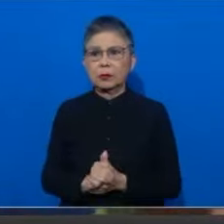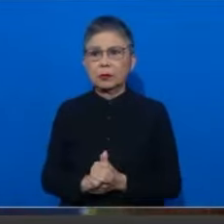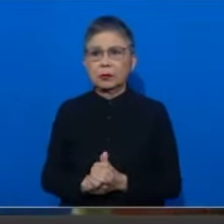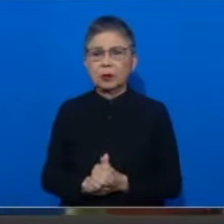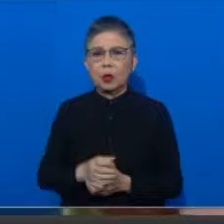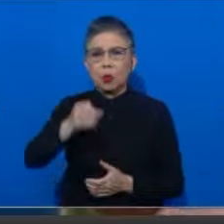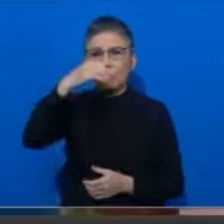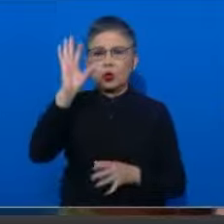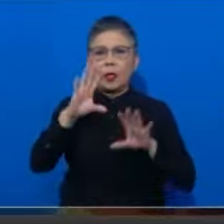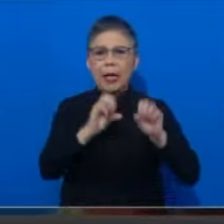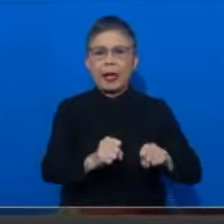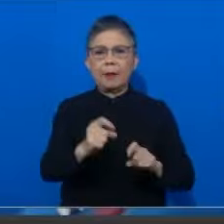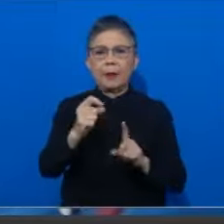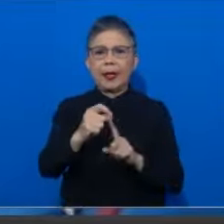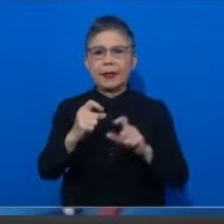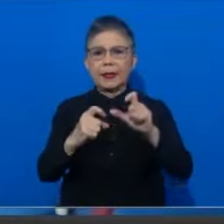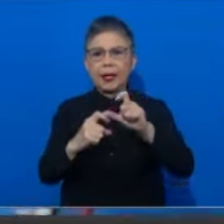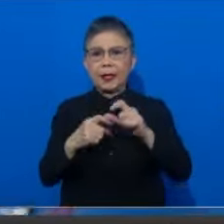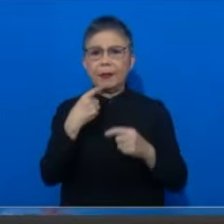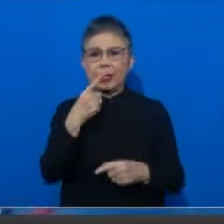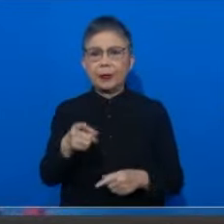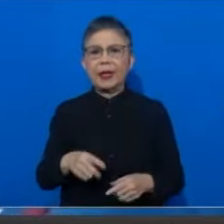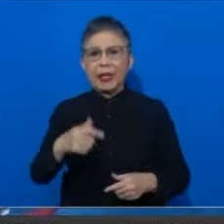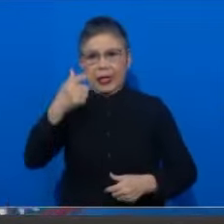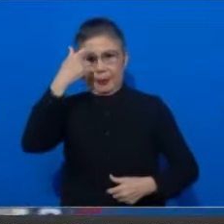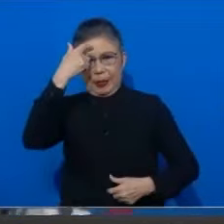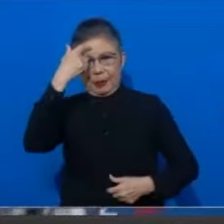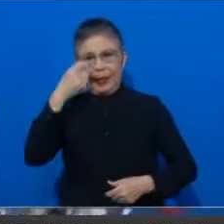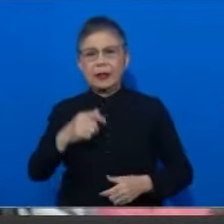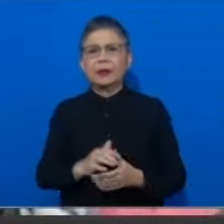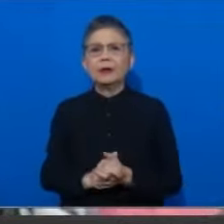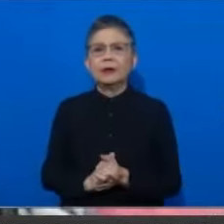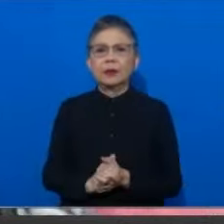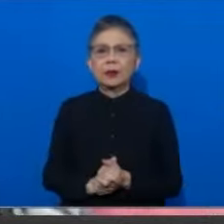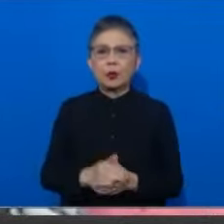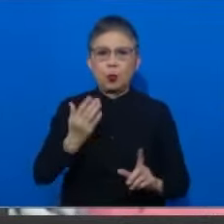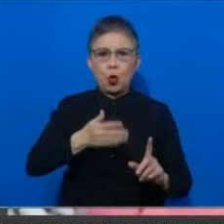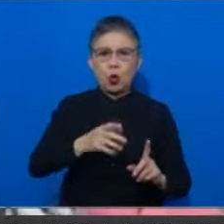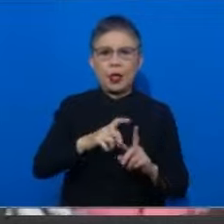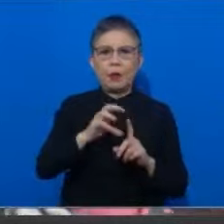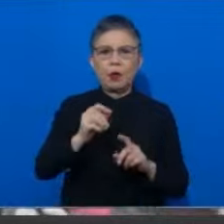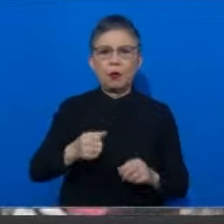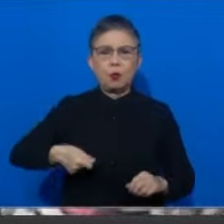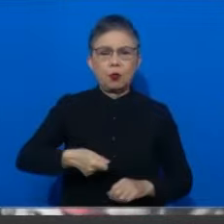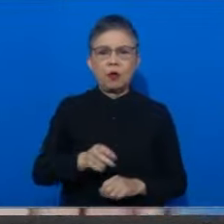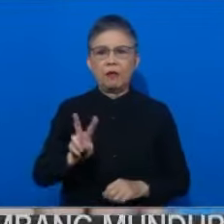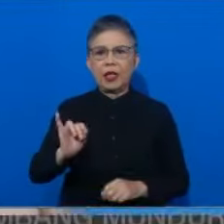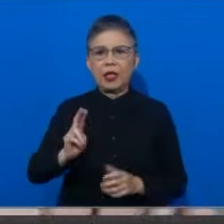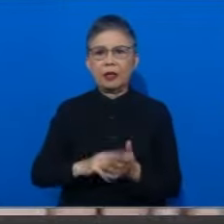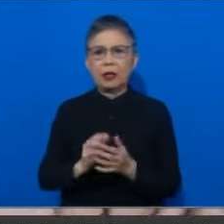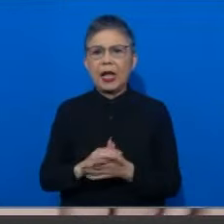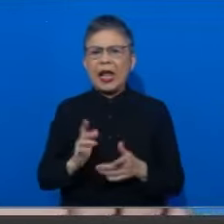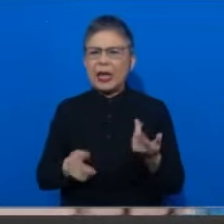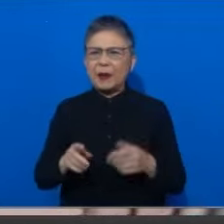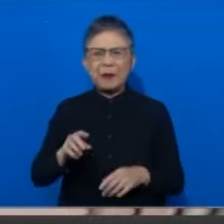Meski polisi telah menangkap Peggy Setiawan dan menyebutnya sebagai Peggy alias Perong, buron kasus pembunuhan Vina, teka-teki sosok